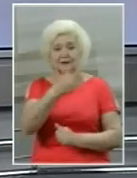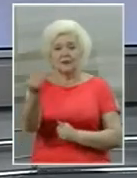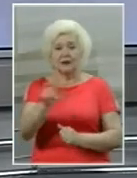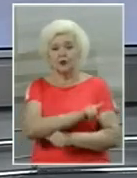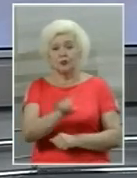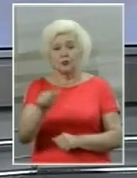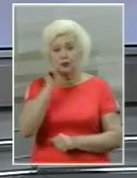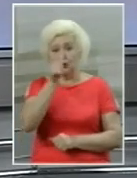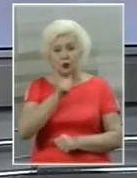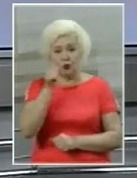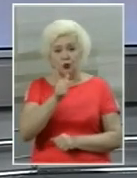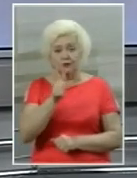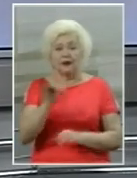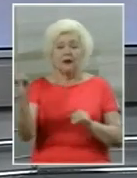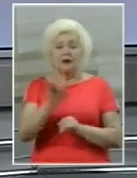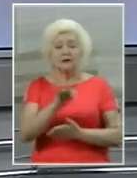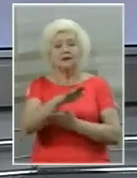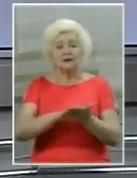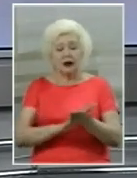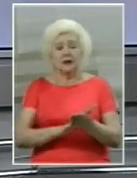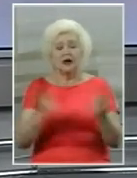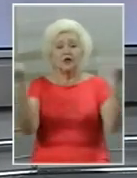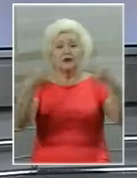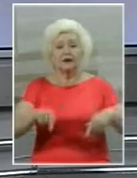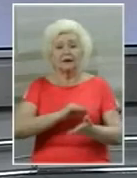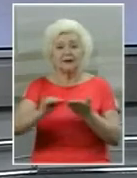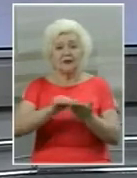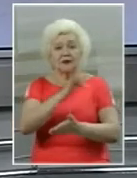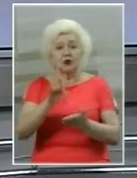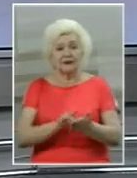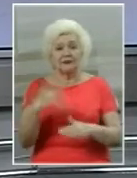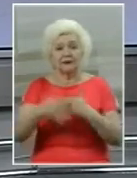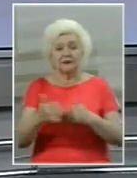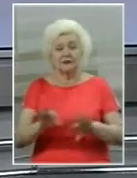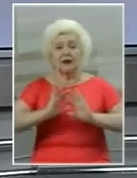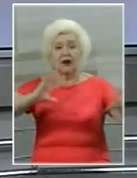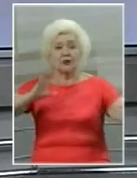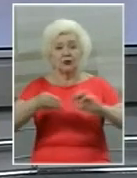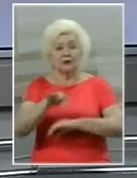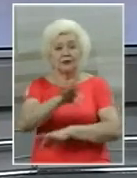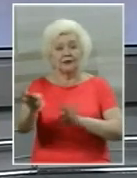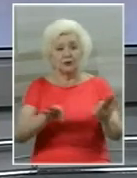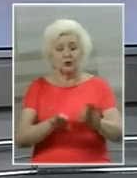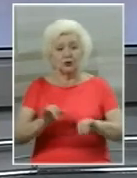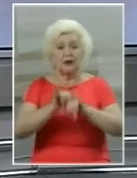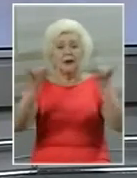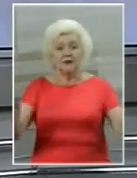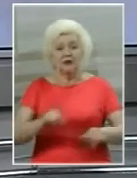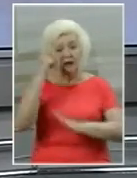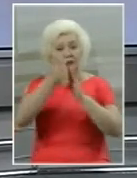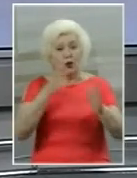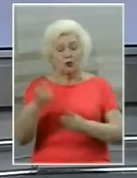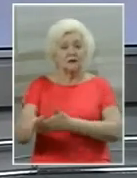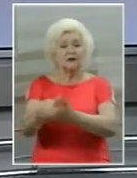року. І далі. У кризовому медіа-центрі Херсона розказали про результати проєкту підвищення